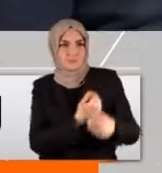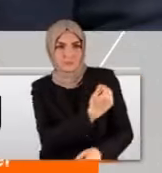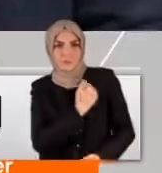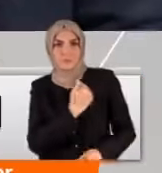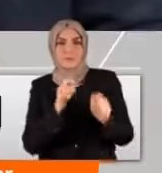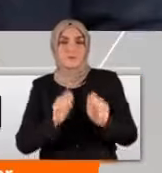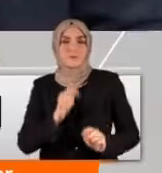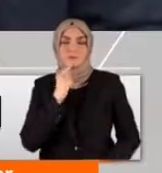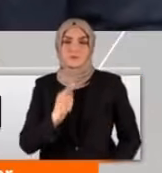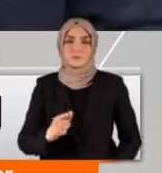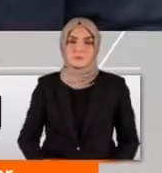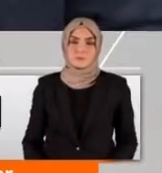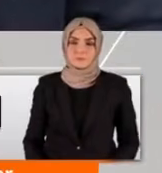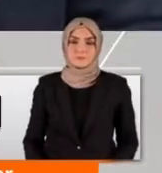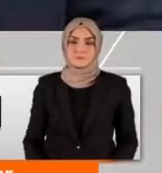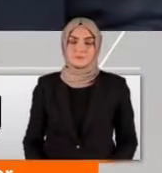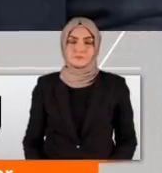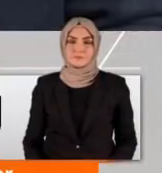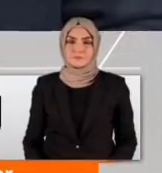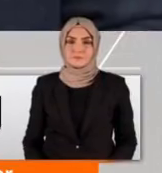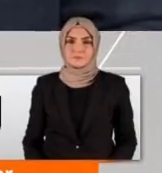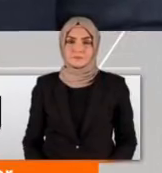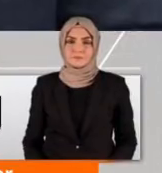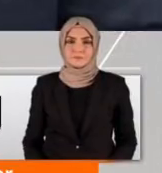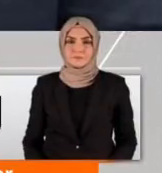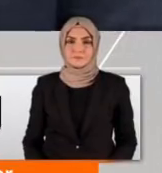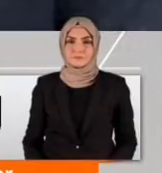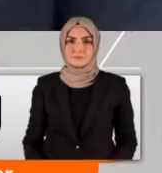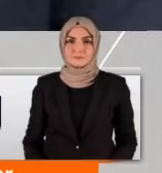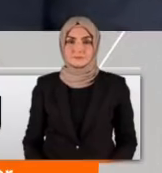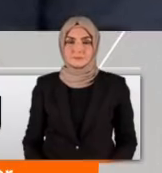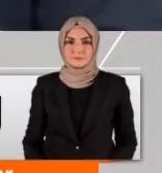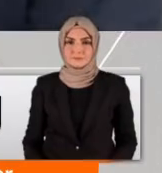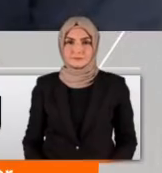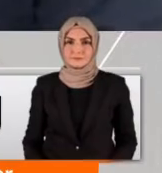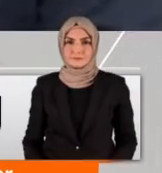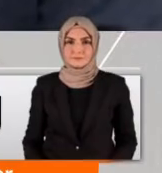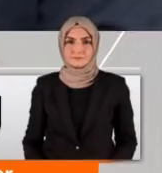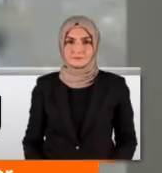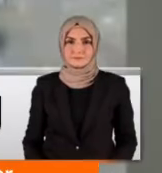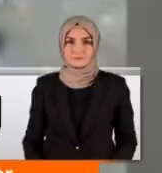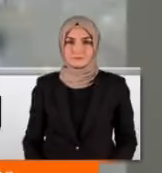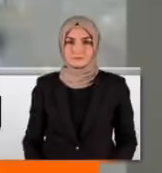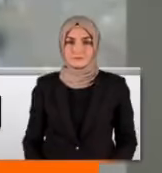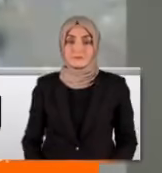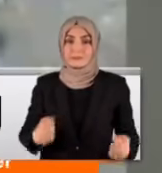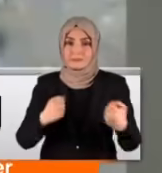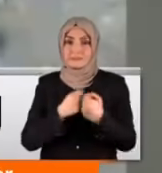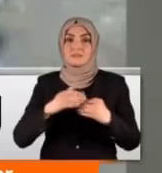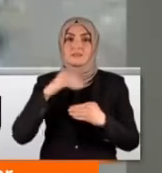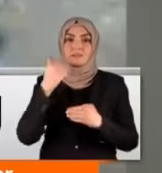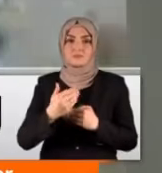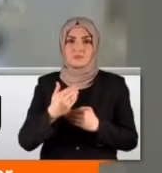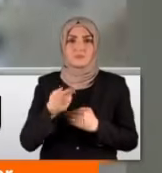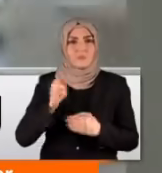kaza anı bir şekilde o benzetmiş ardı ha kazadan sağ Çıkınca da adamlar bu şekilde doldurmaya sattılar kaza sonrası